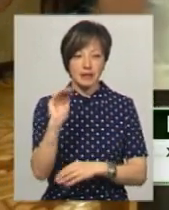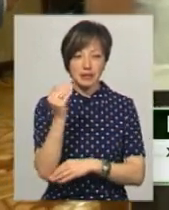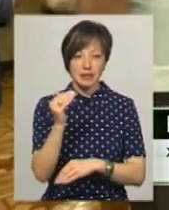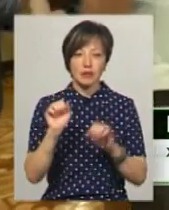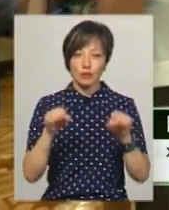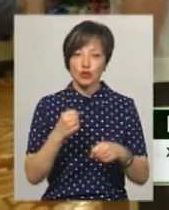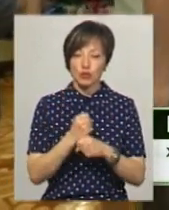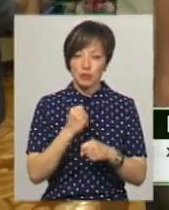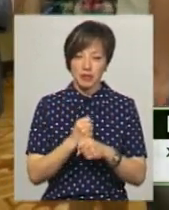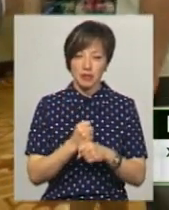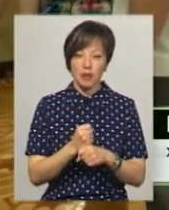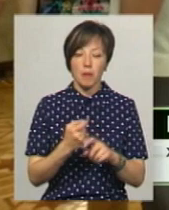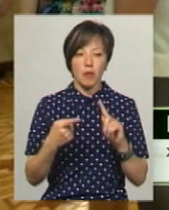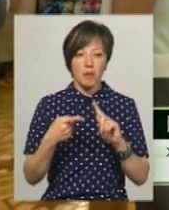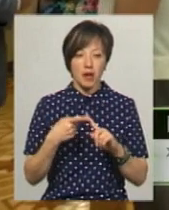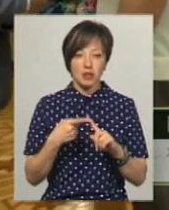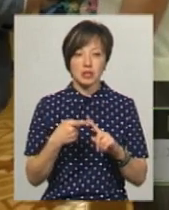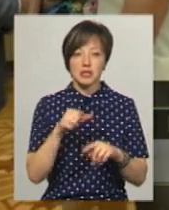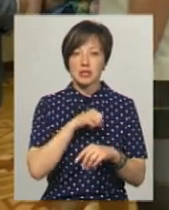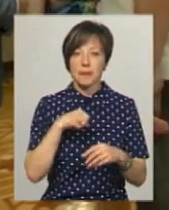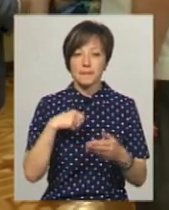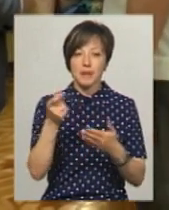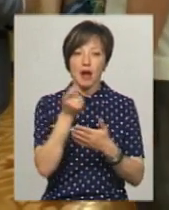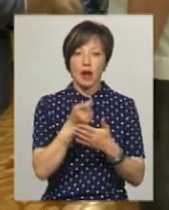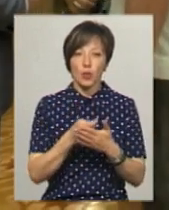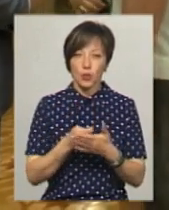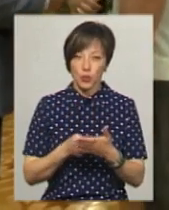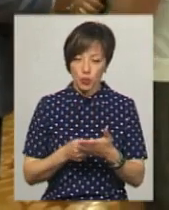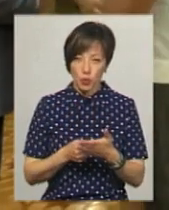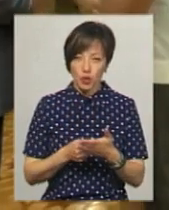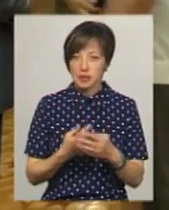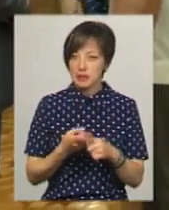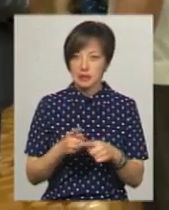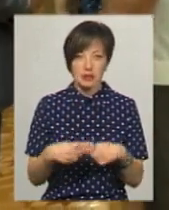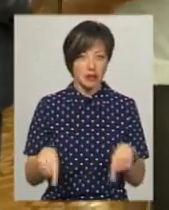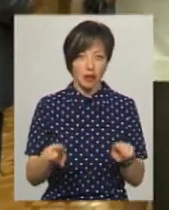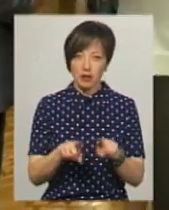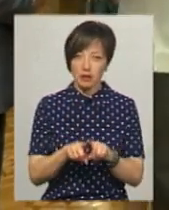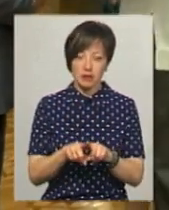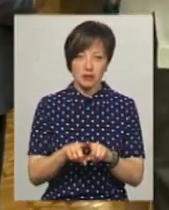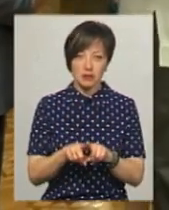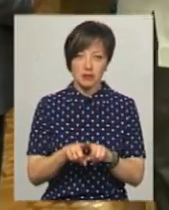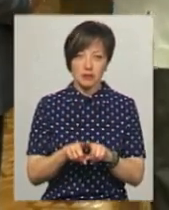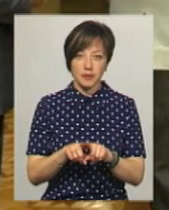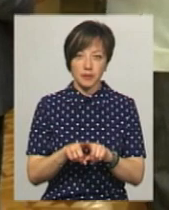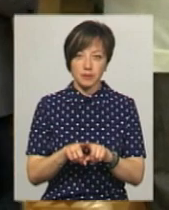може зробити. По-перше, сам малюнок, це такий, знаєте,